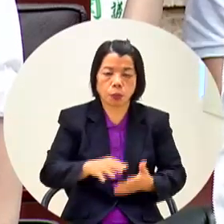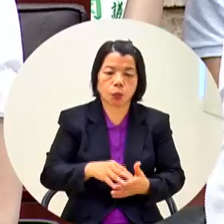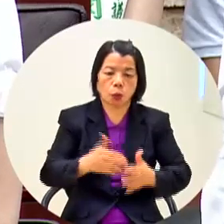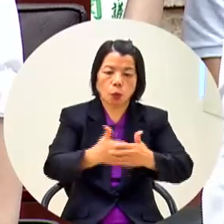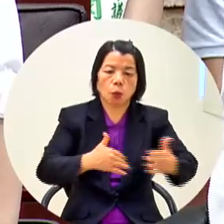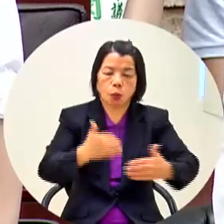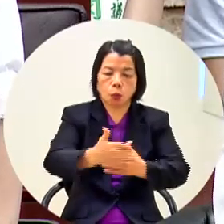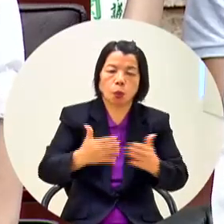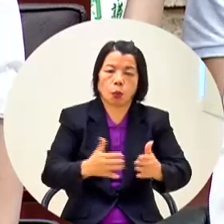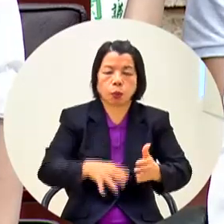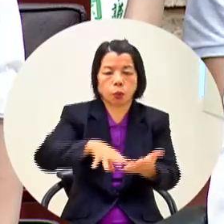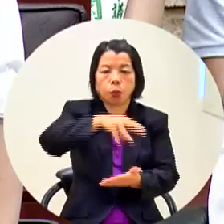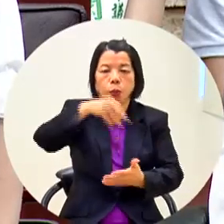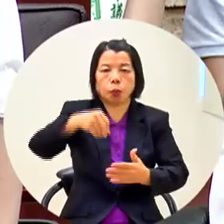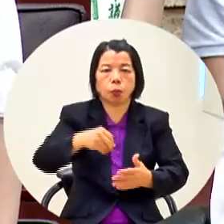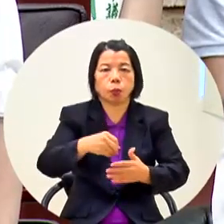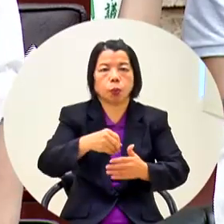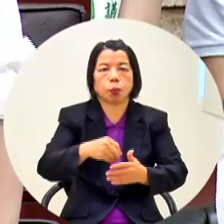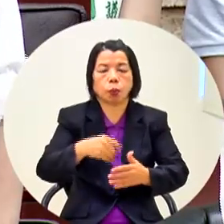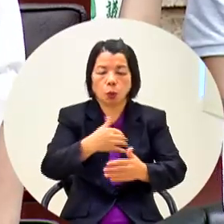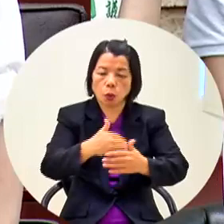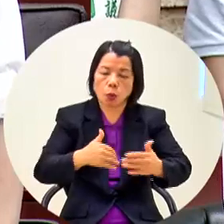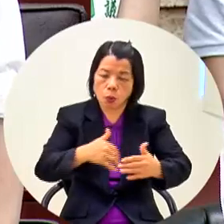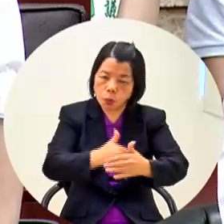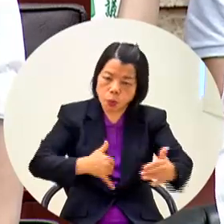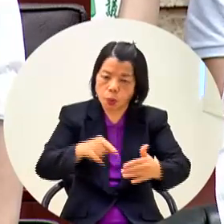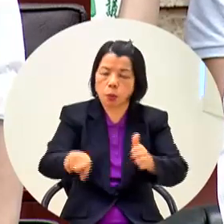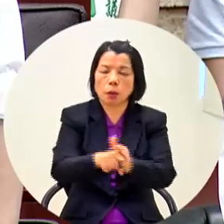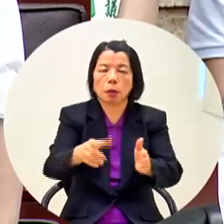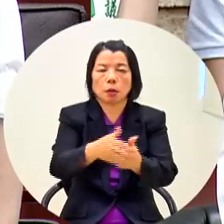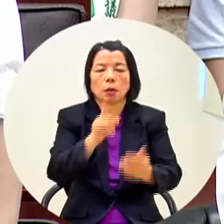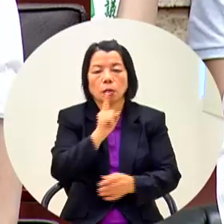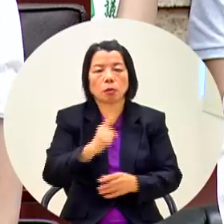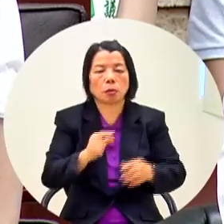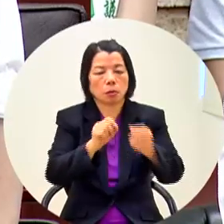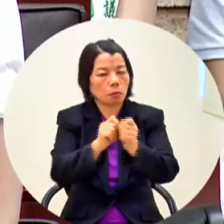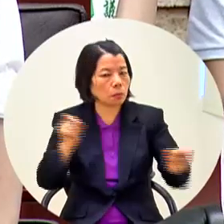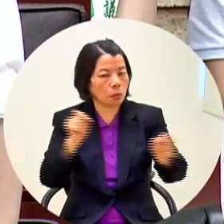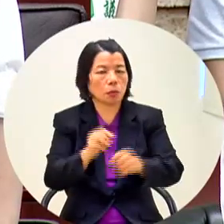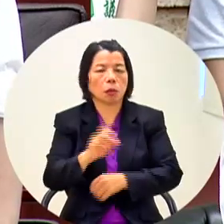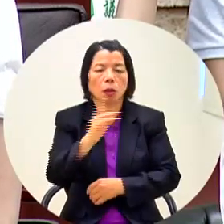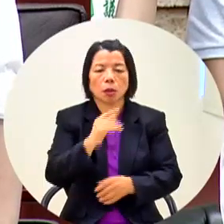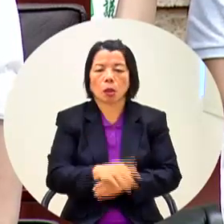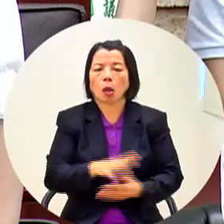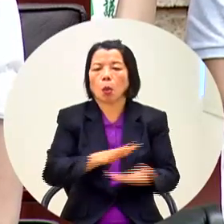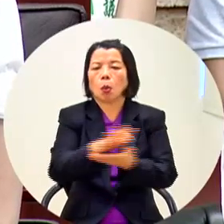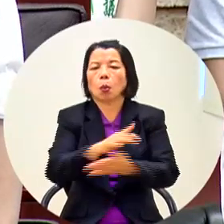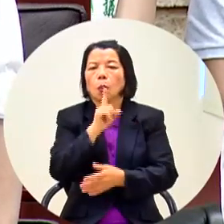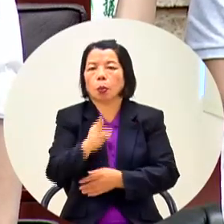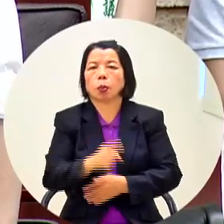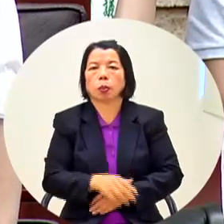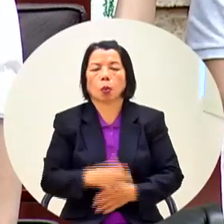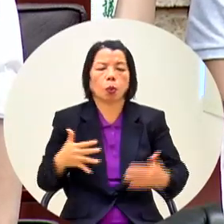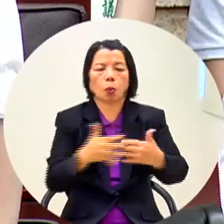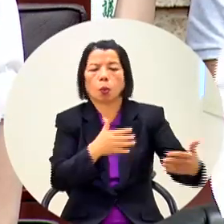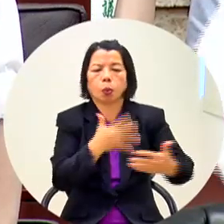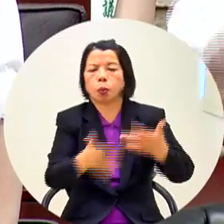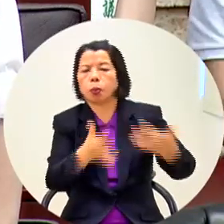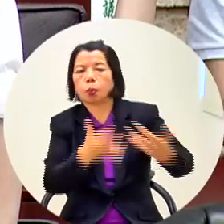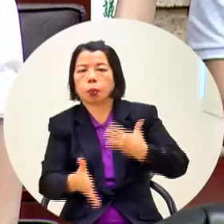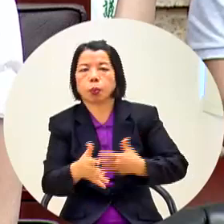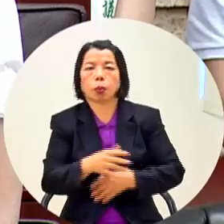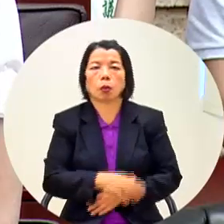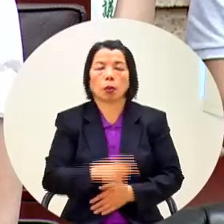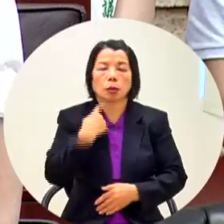职的 病房，你不要 急急诊。 哎、欸，你扯太远了啦！ 高服务的， 你要不要讲你跳火车的事情给大家听？是不是啊？ 总共